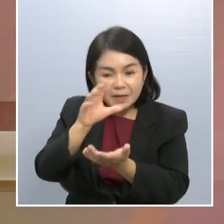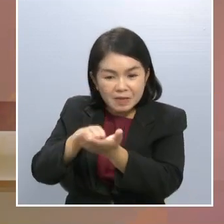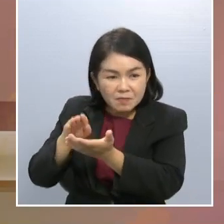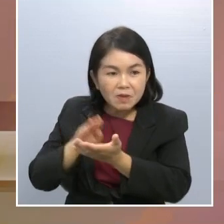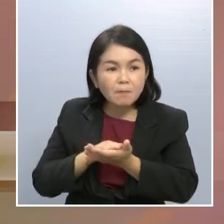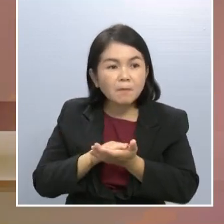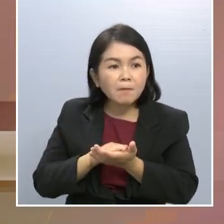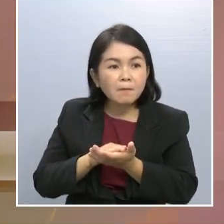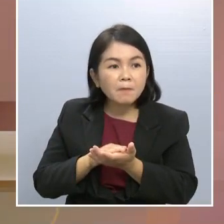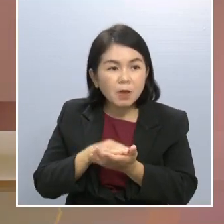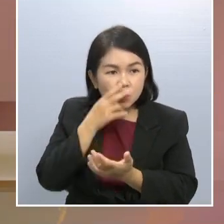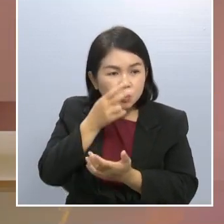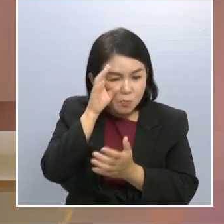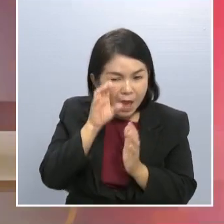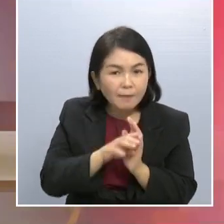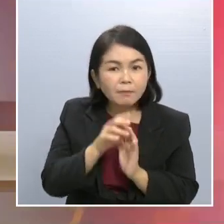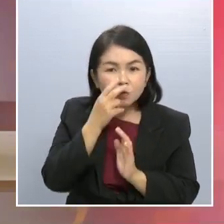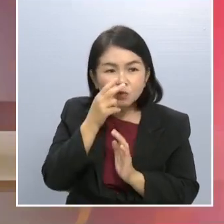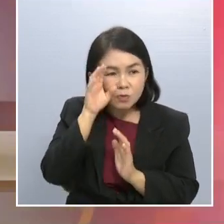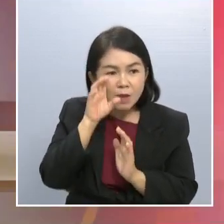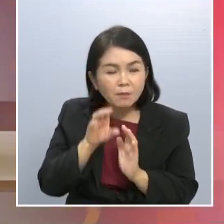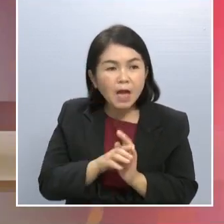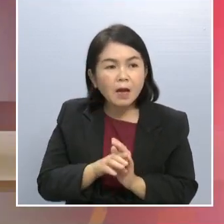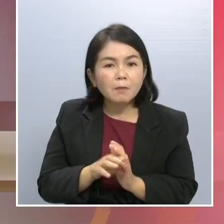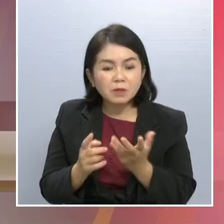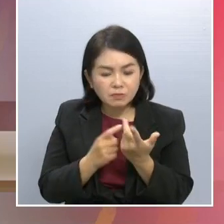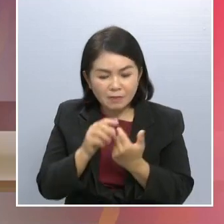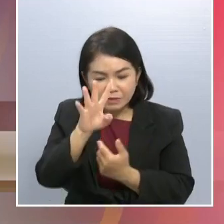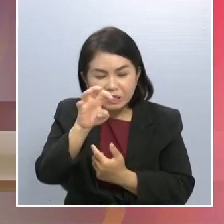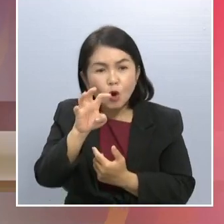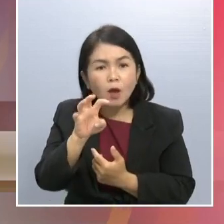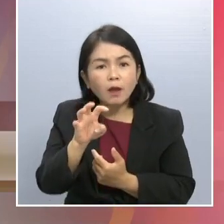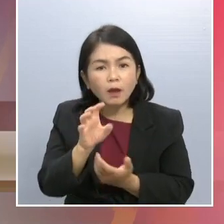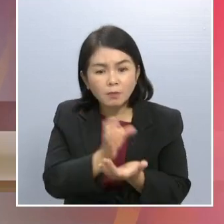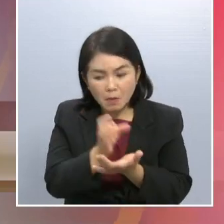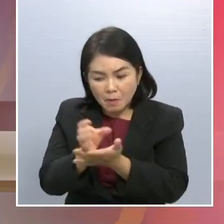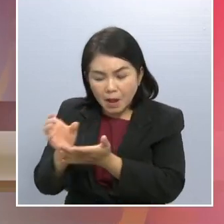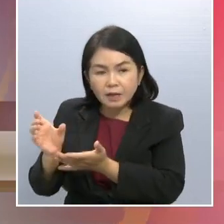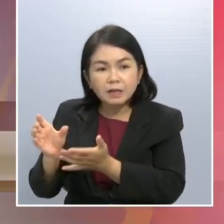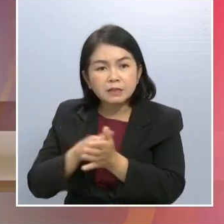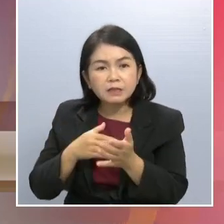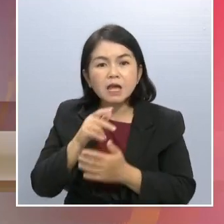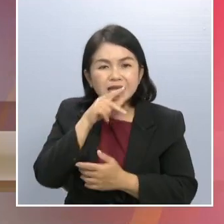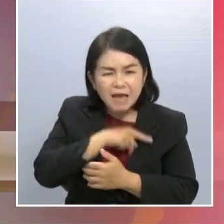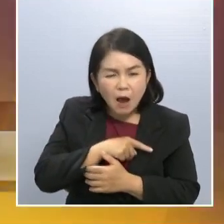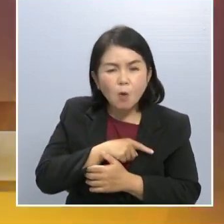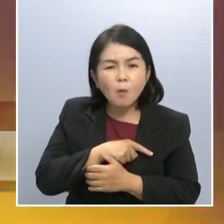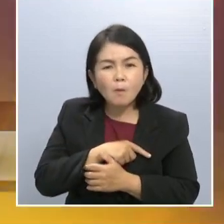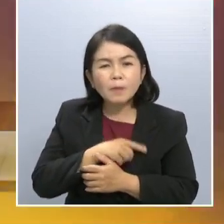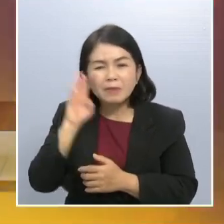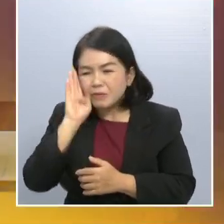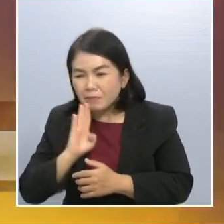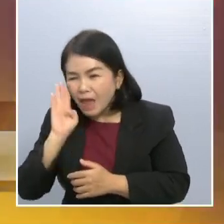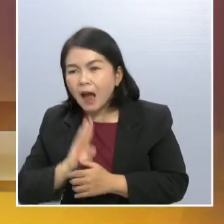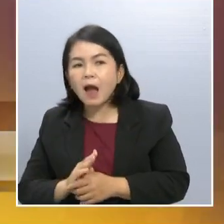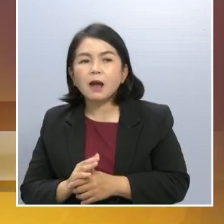หมวยดูภาพเถอะ400กว่าถังนะคะทั้งเก่าทั้งบุบขึ้นสนิมแรงดัน